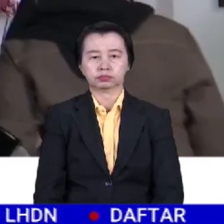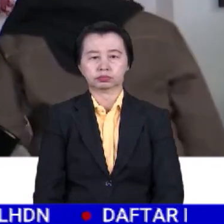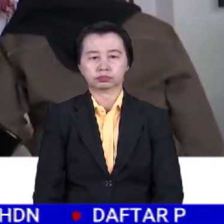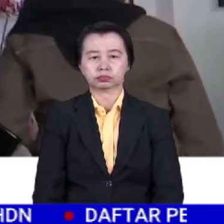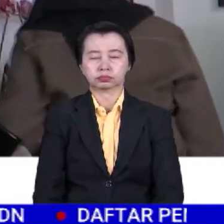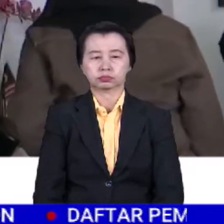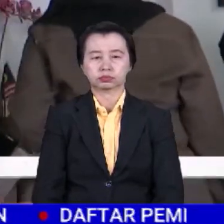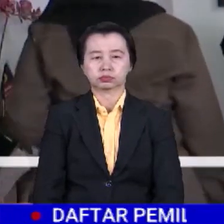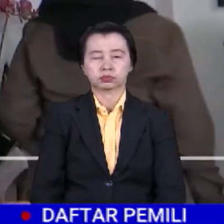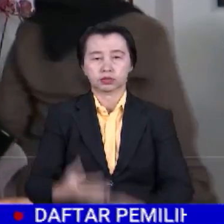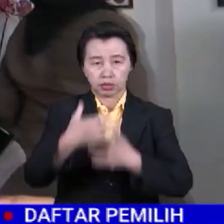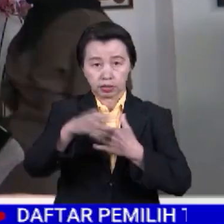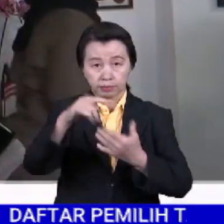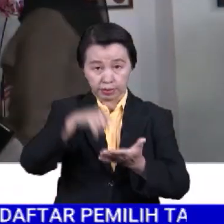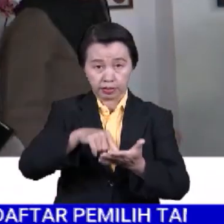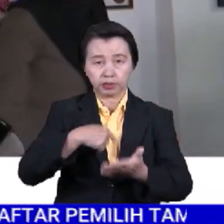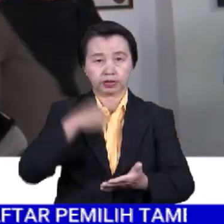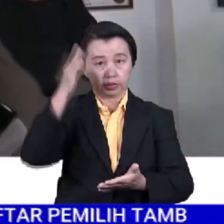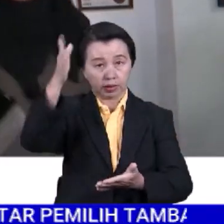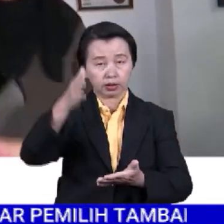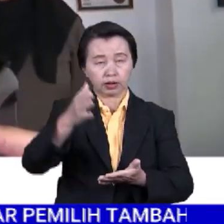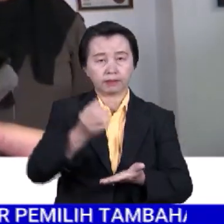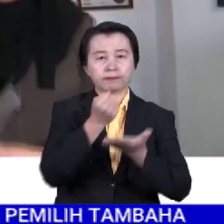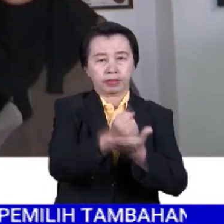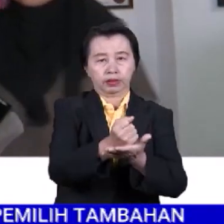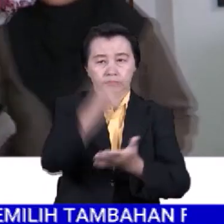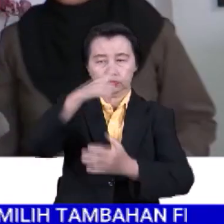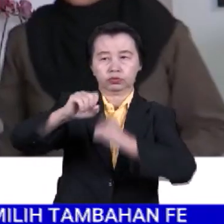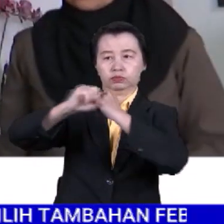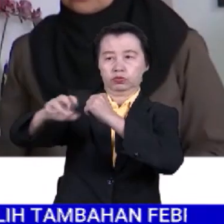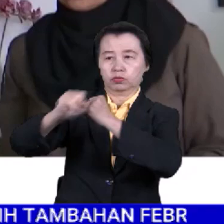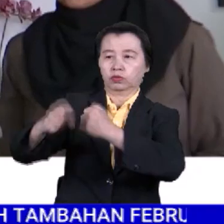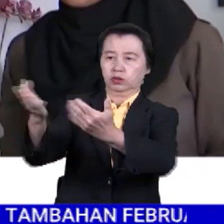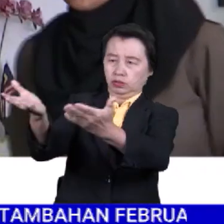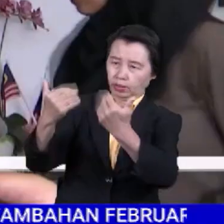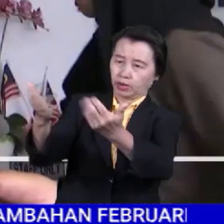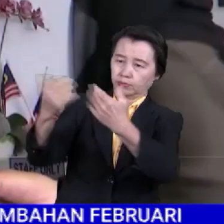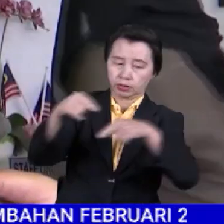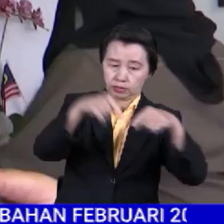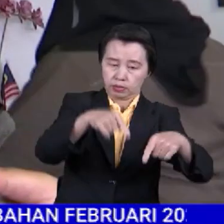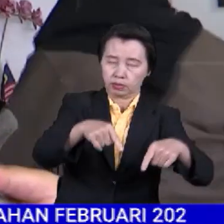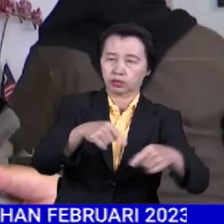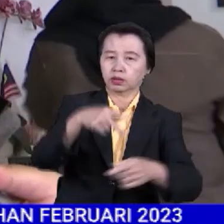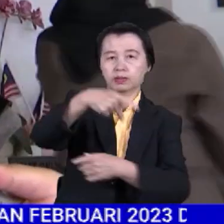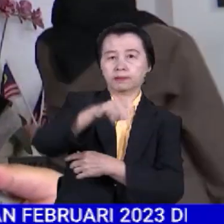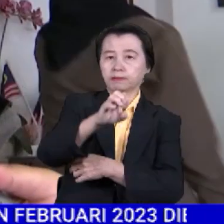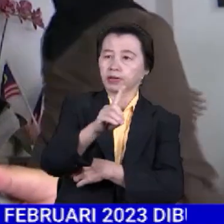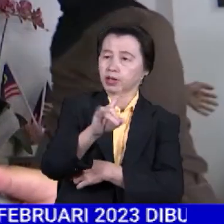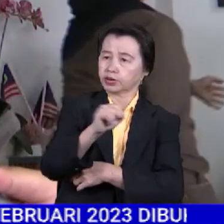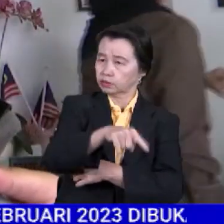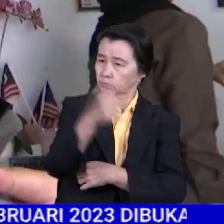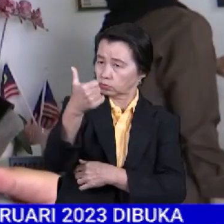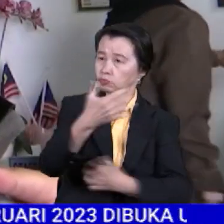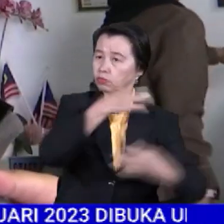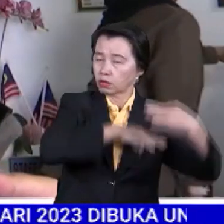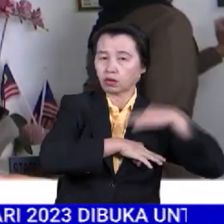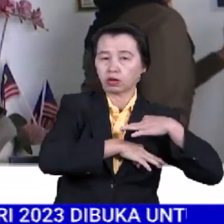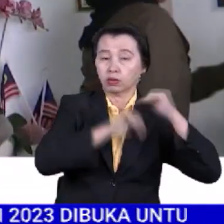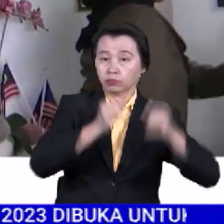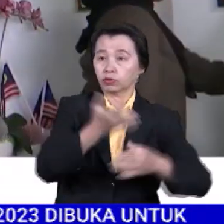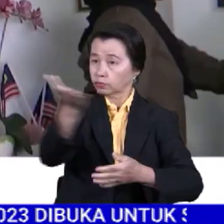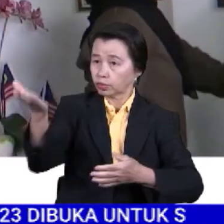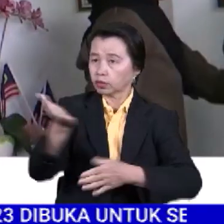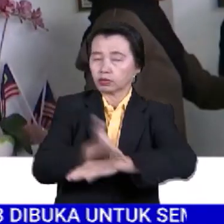Jadi mungkin depannya saya akan bantu lah. InsyaAllah saya akan bantu untuk promote supaya mereka datang ke sini dapatkan kelebihan manfaat yang ada yang membolehkan